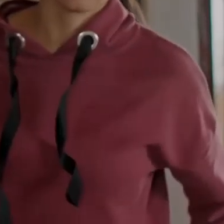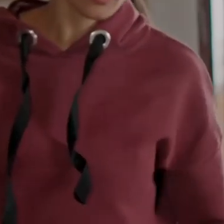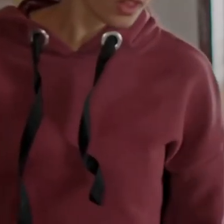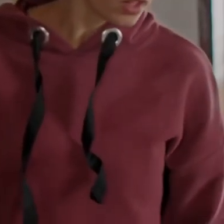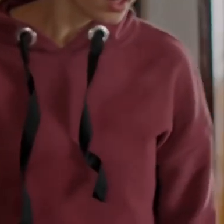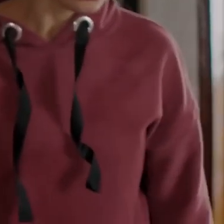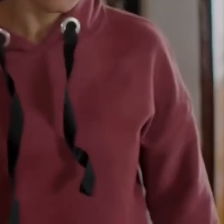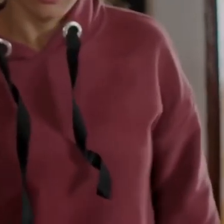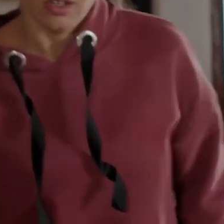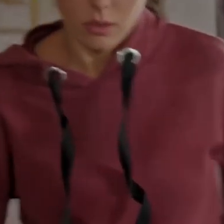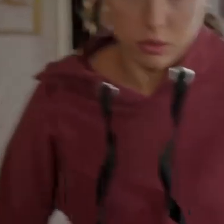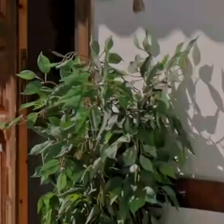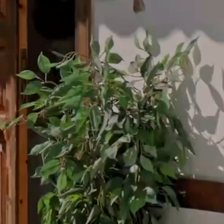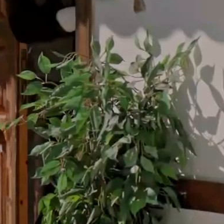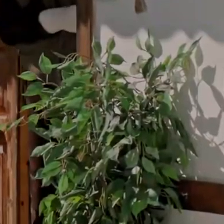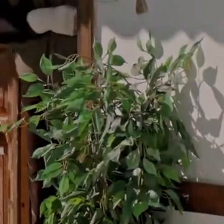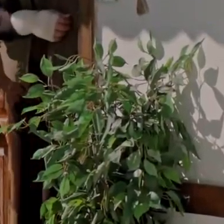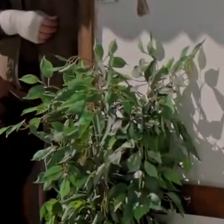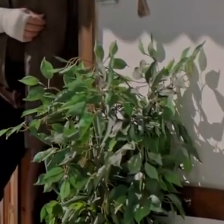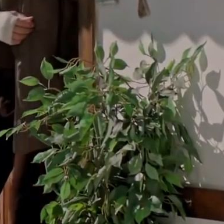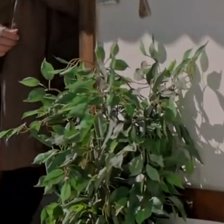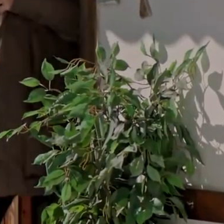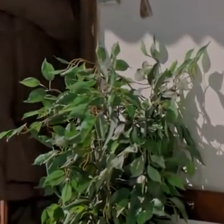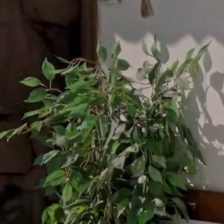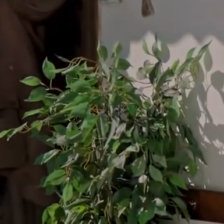yapıyordu, bıraktı. İbrahim evden çıkıyor.